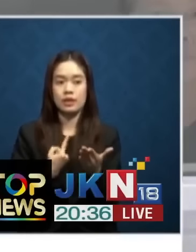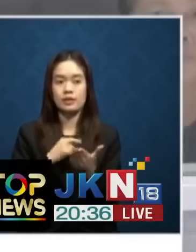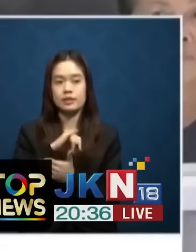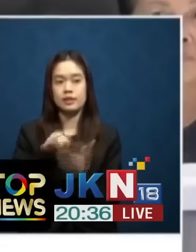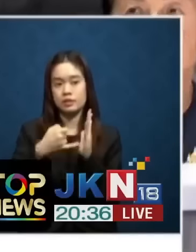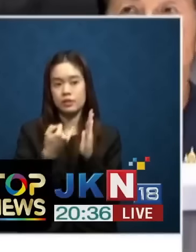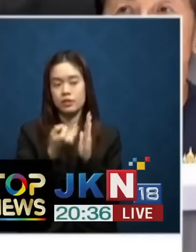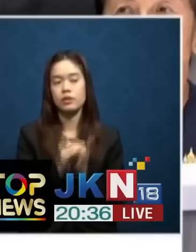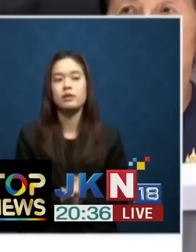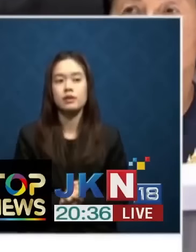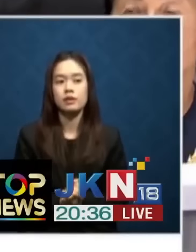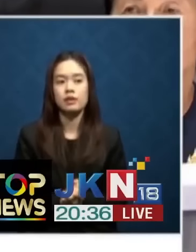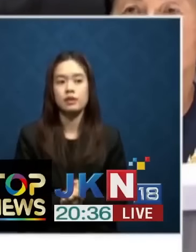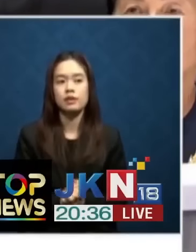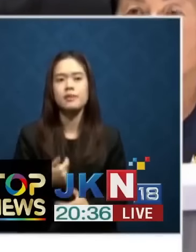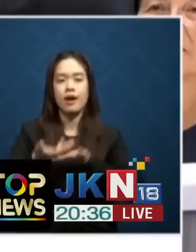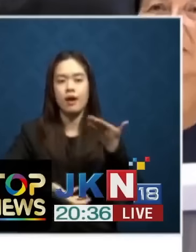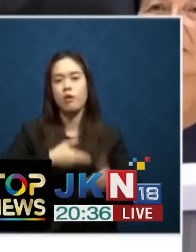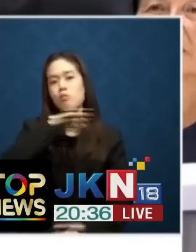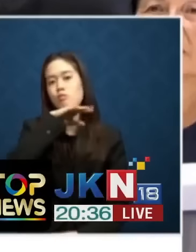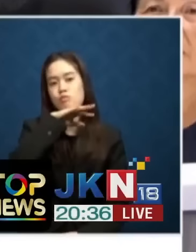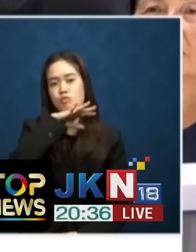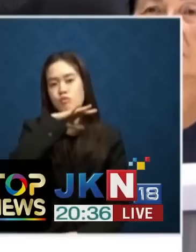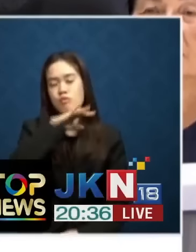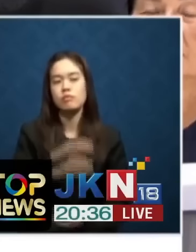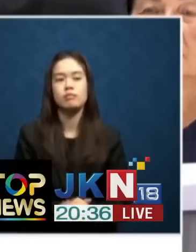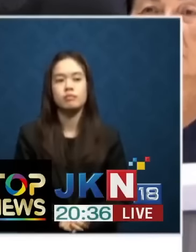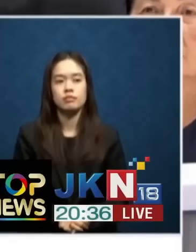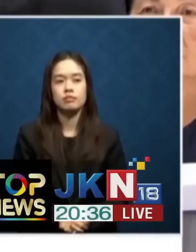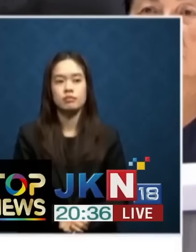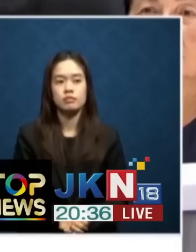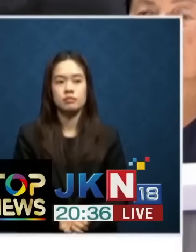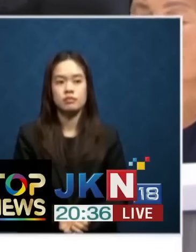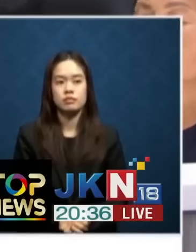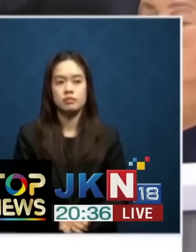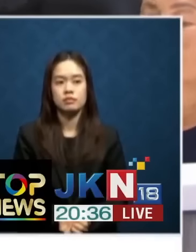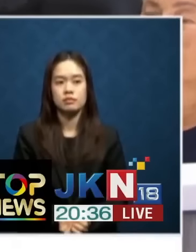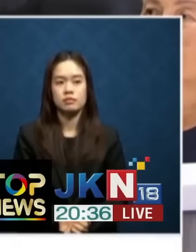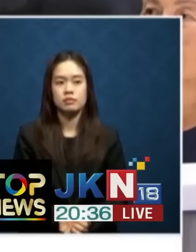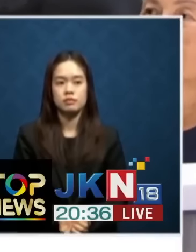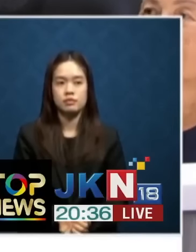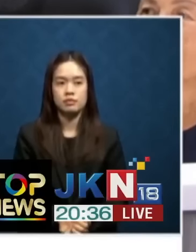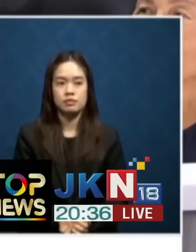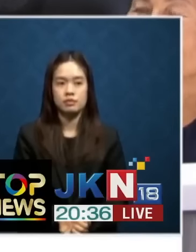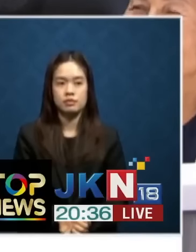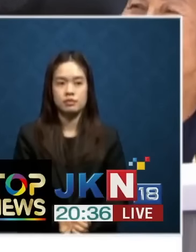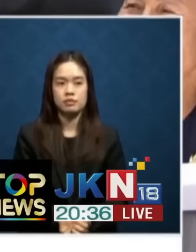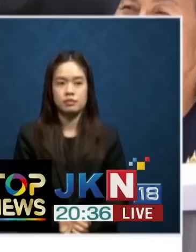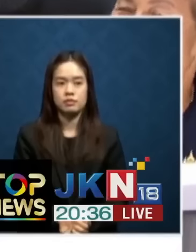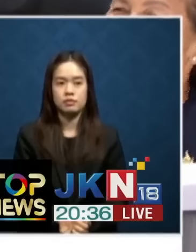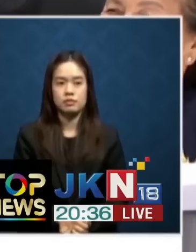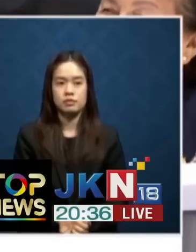นิดหนึ่งนะฮะความจริงพี่แดงกองมาเนี่ยอภิปรายดีมาก ใช่ โดยเฉพาะในช่วง